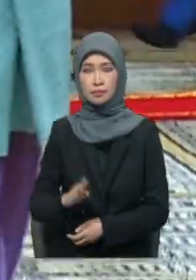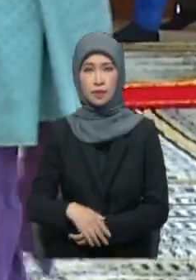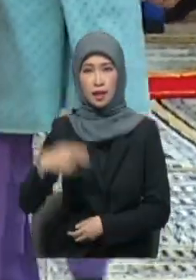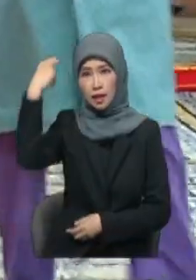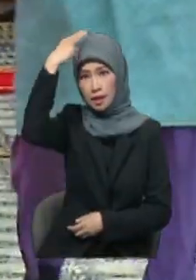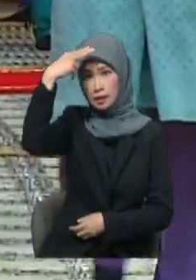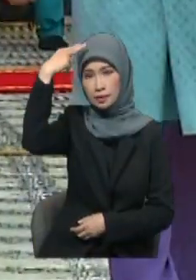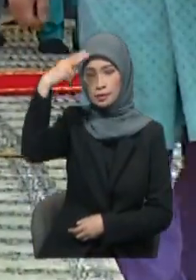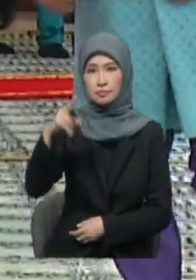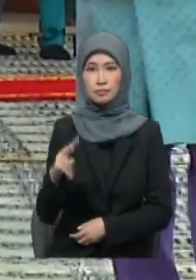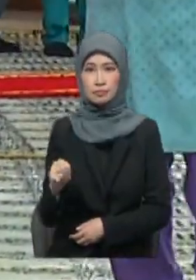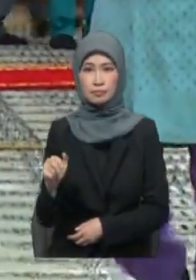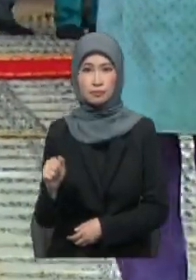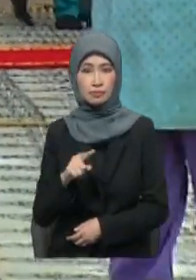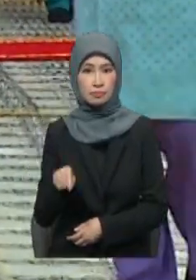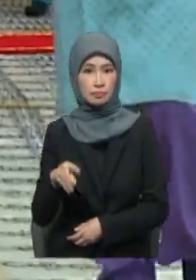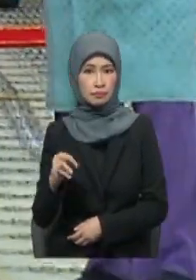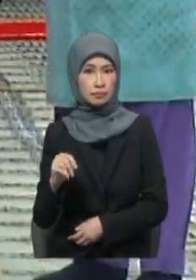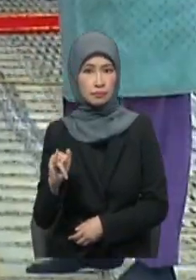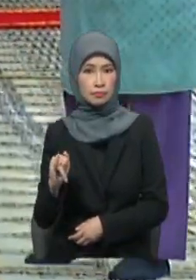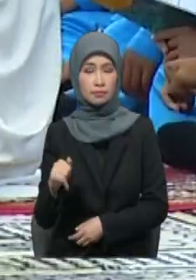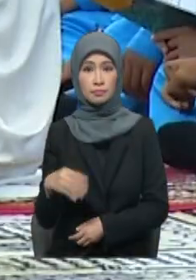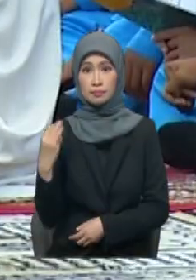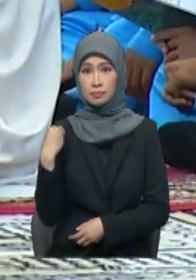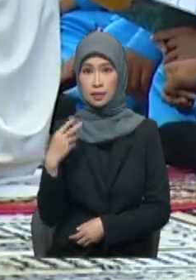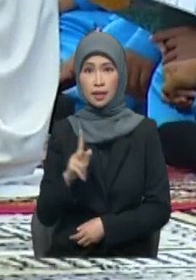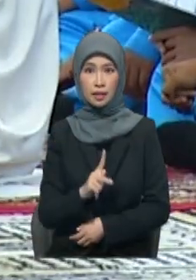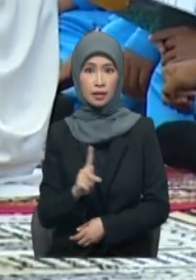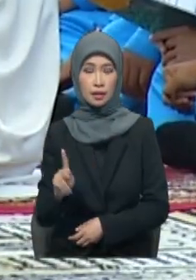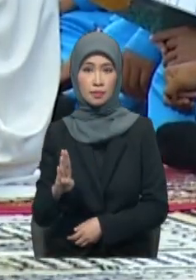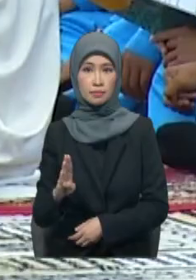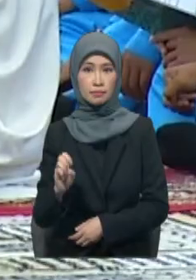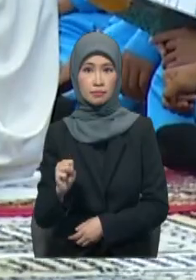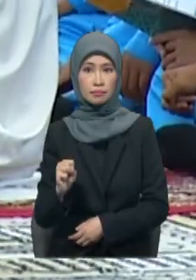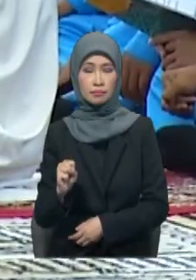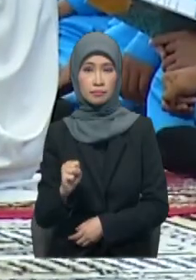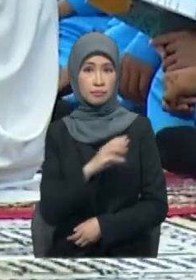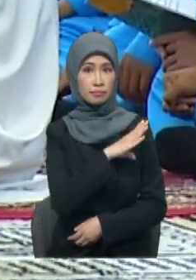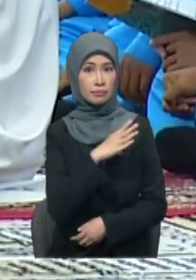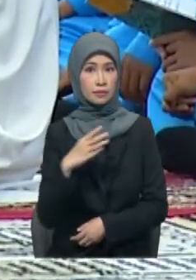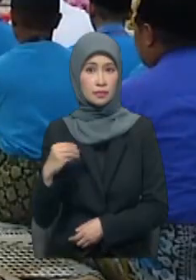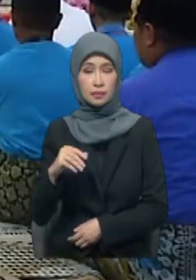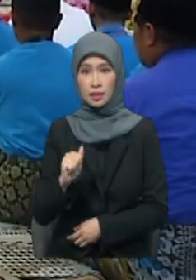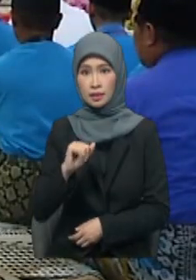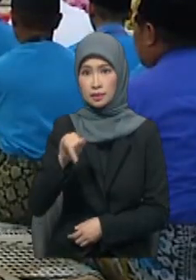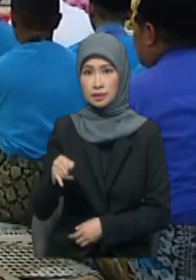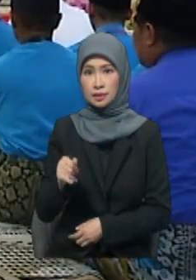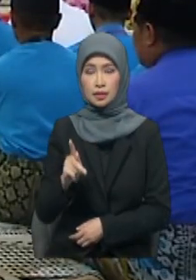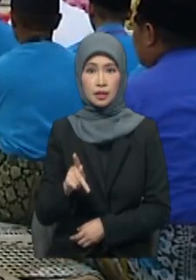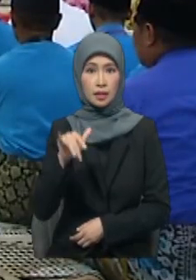Nazmi bin Haji Mohamad menteri kebudayaan belia dan sukan serta ahli-ahli jawatan kuasa tertinggi